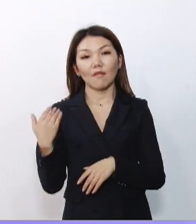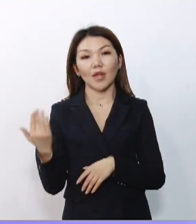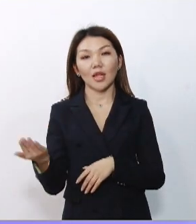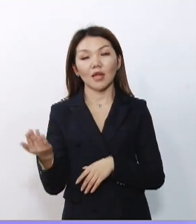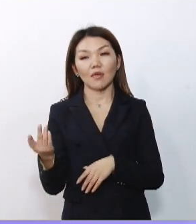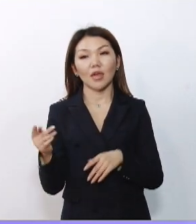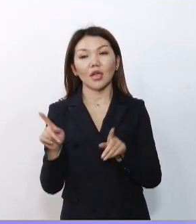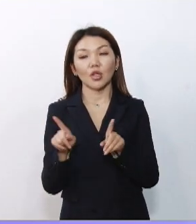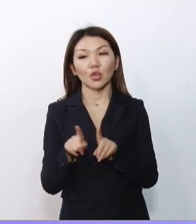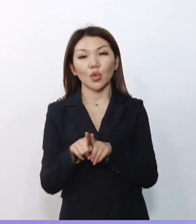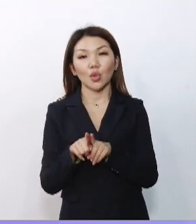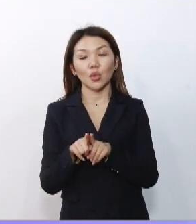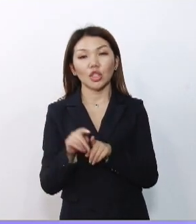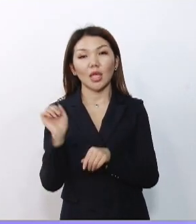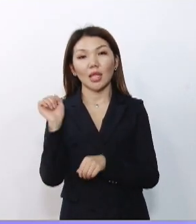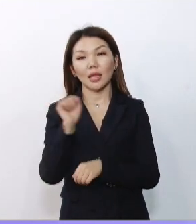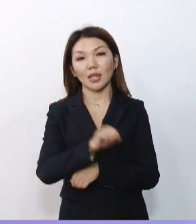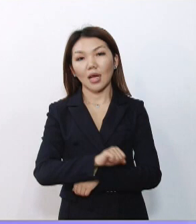тоже наклоняйся.